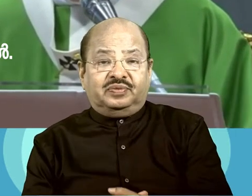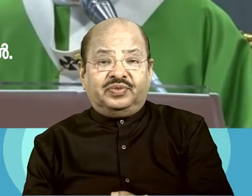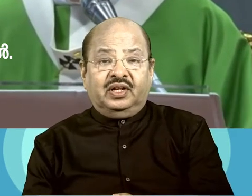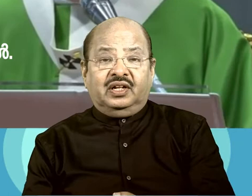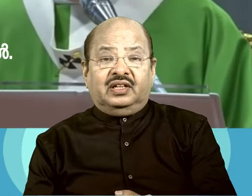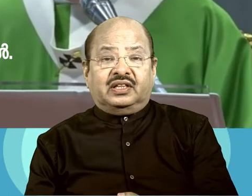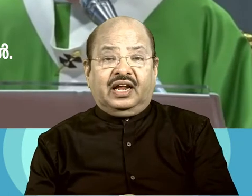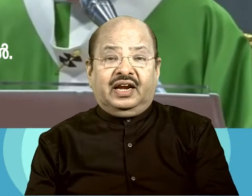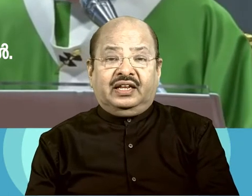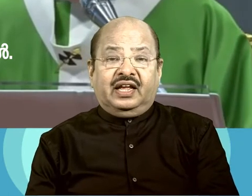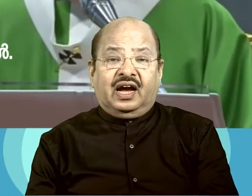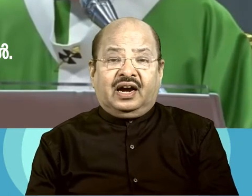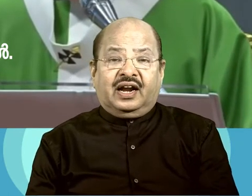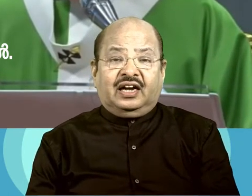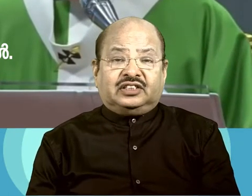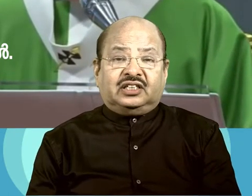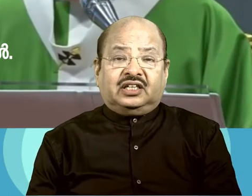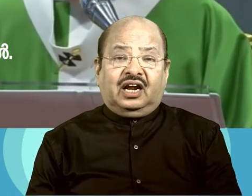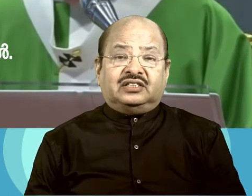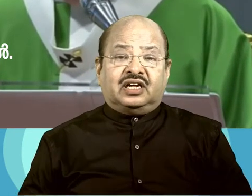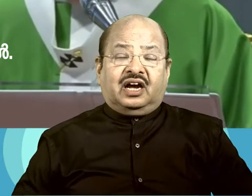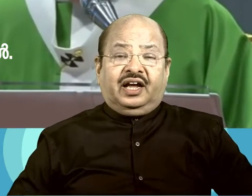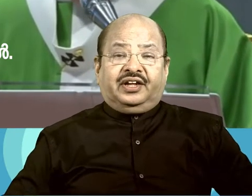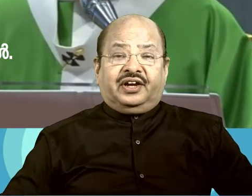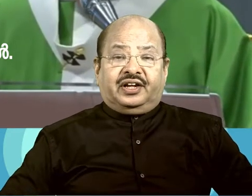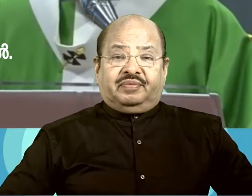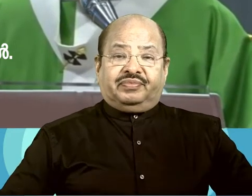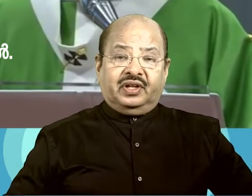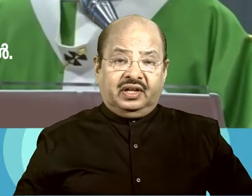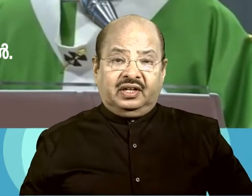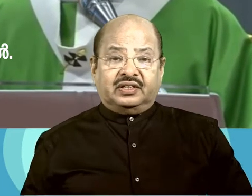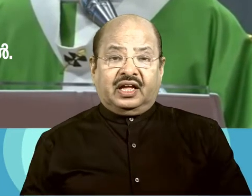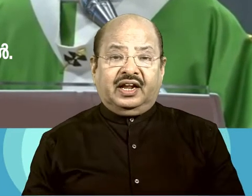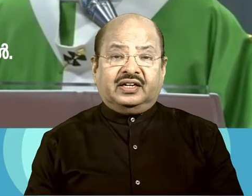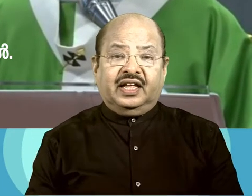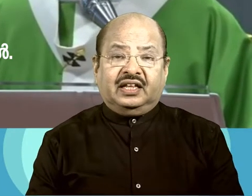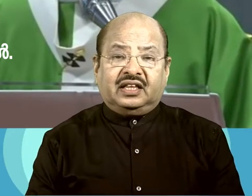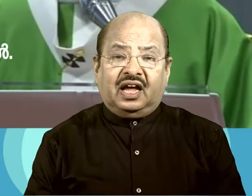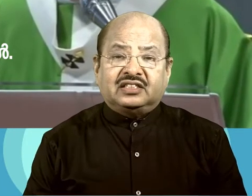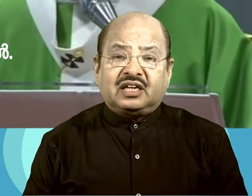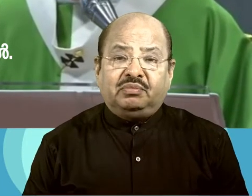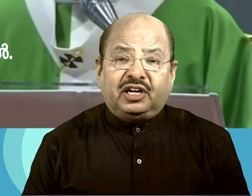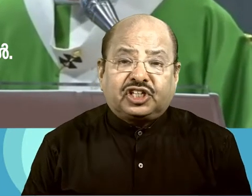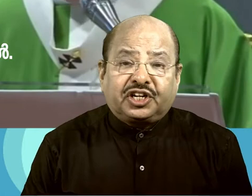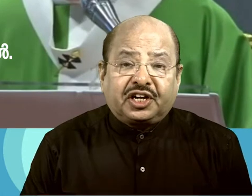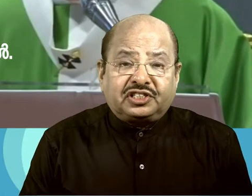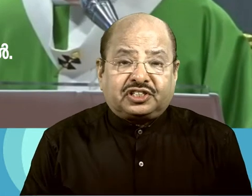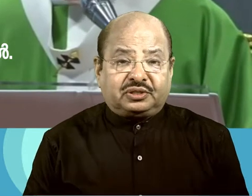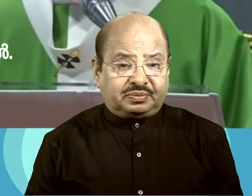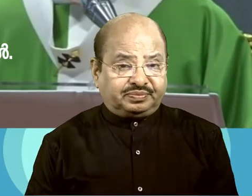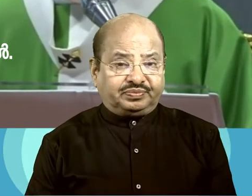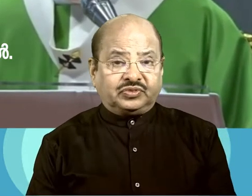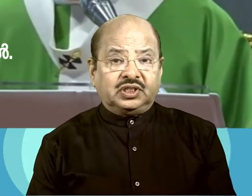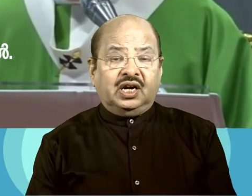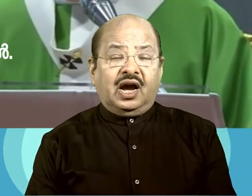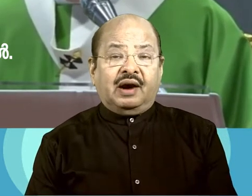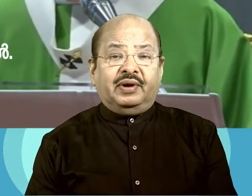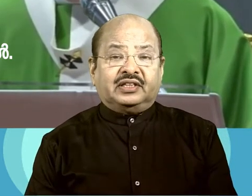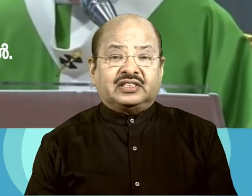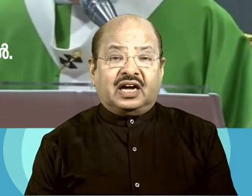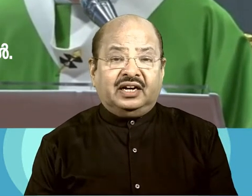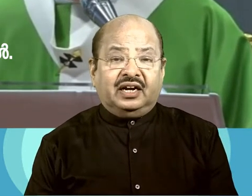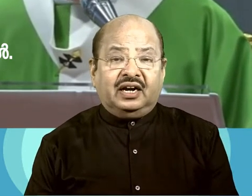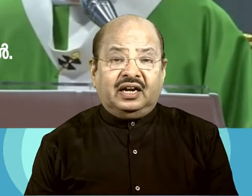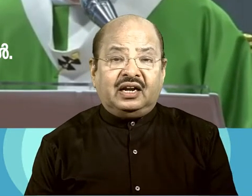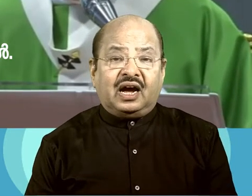ചെയ്തു തൻ്റെ ദയാകടാക്ഷത്താൽ സഹായിക്കുകയും തൻ്റെ ഹൃദയത്താൽ സംരക്ഷിക്കുകയും ചെയ്തു.